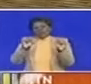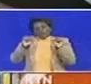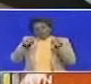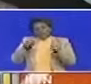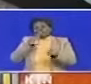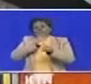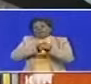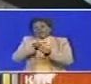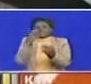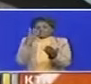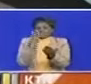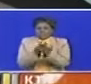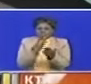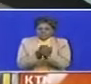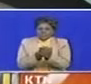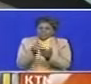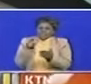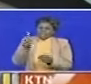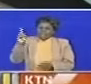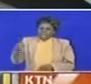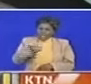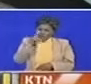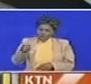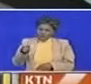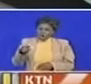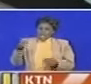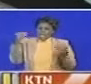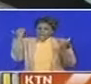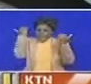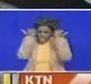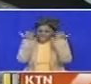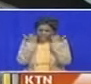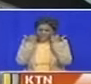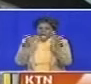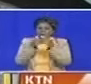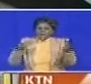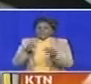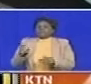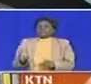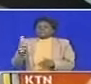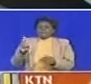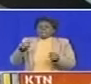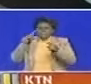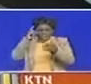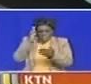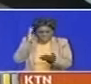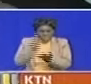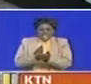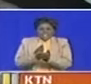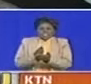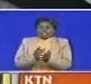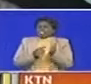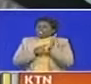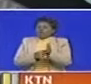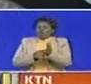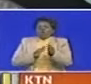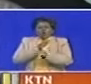zaidi? This is a criminal case against Uhuru Kenyatta that must be proven beyond any reasonable doubt.